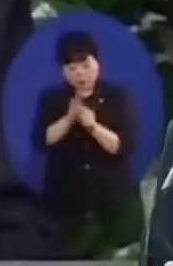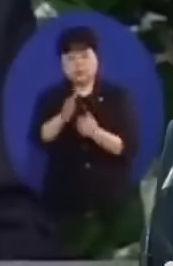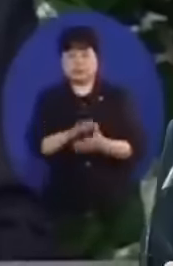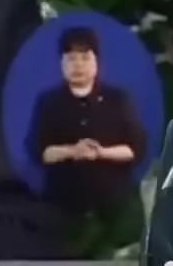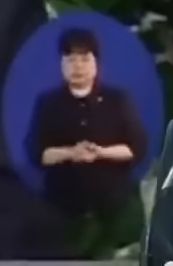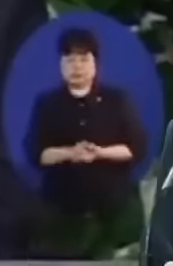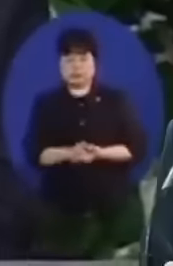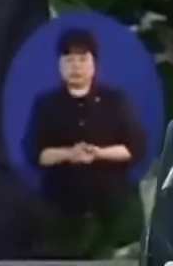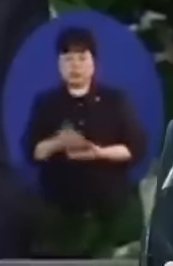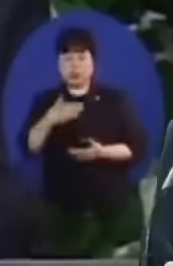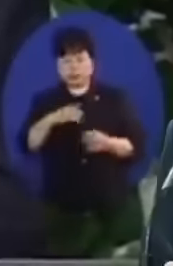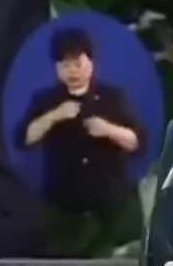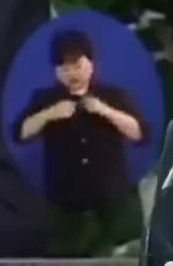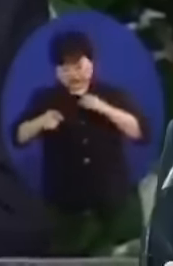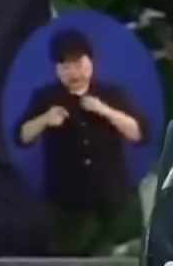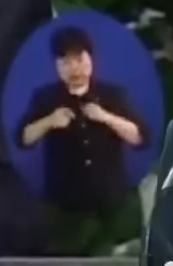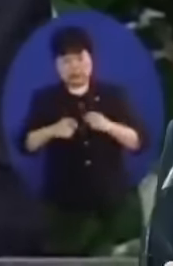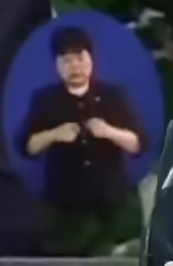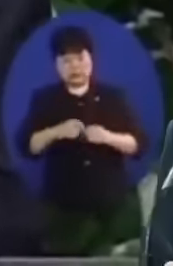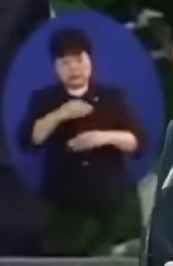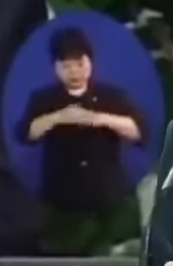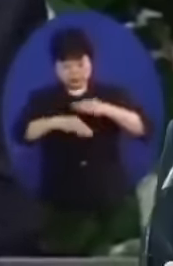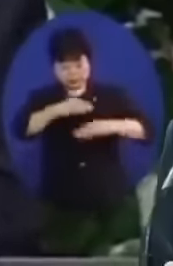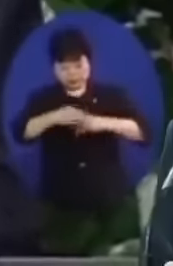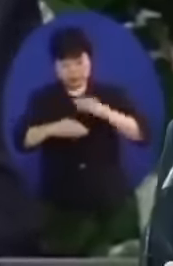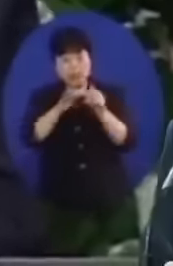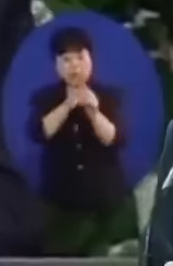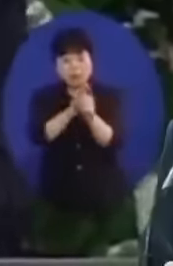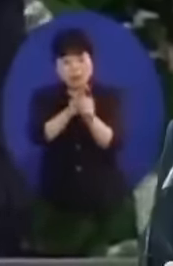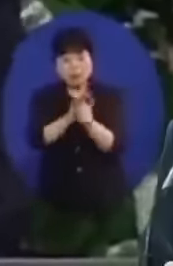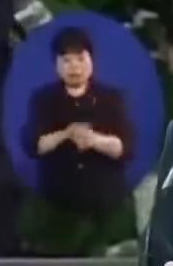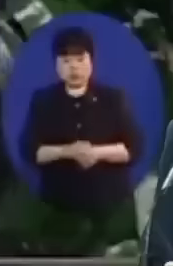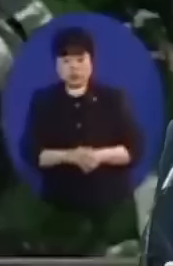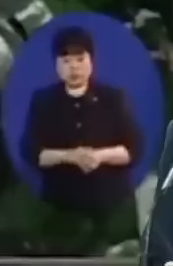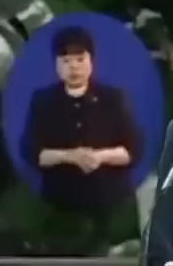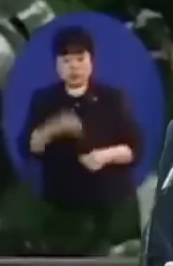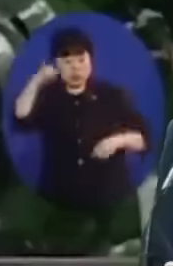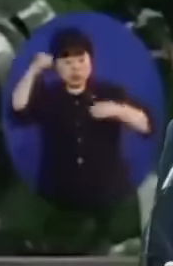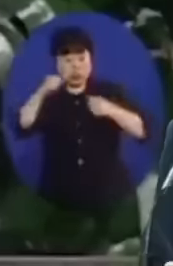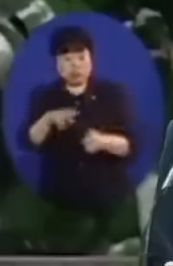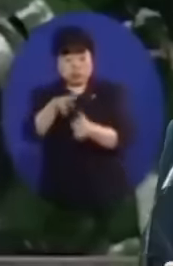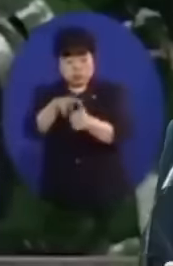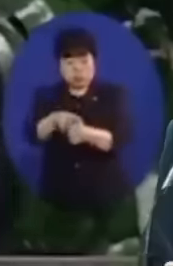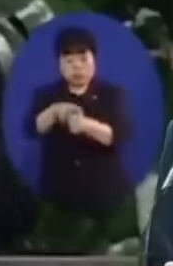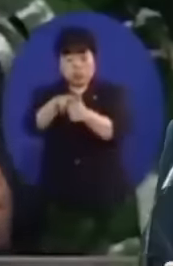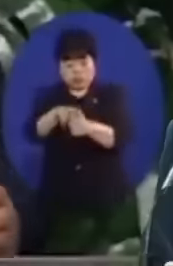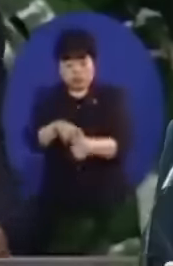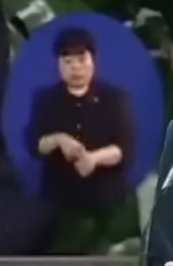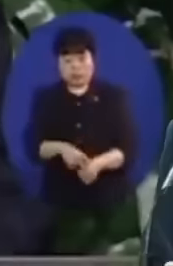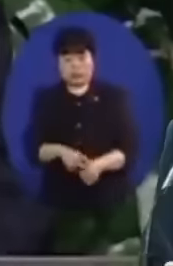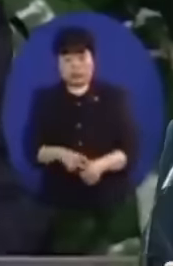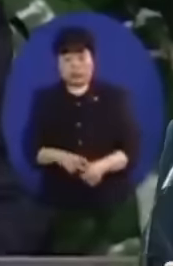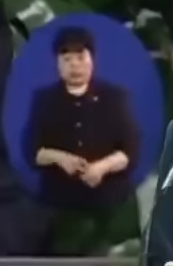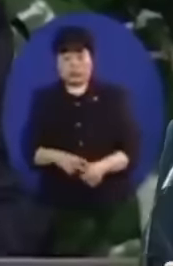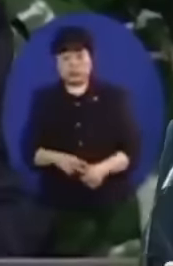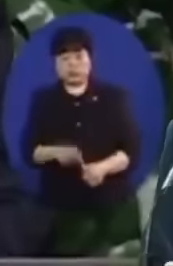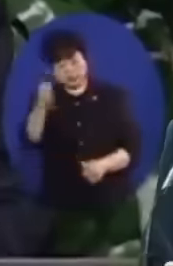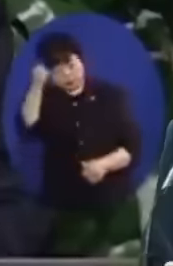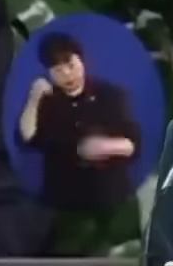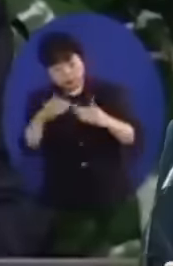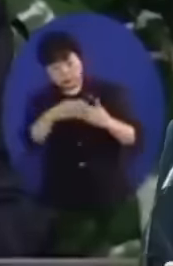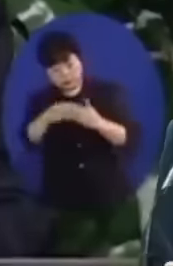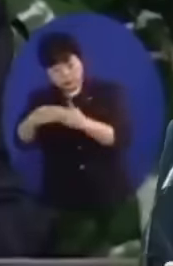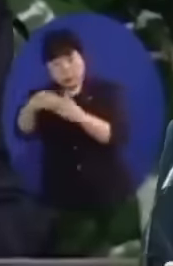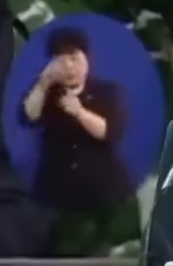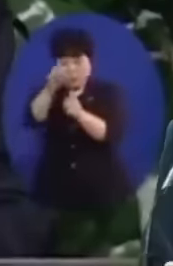다음에 자기 옷을 찢어가지고 뭉들어 감아주고 그를 짐승에 태워가지고 이 주막에 갖다